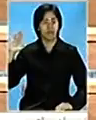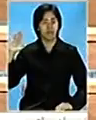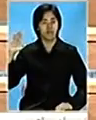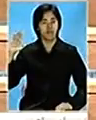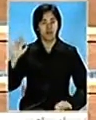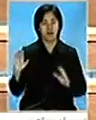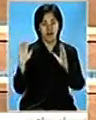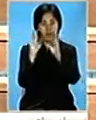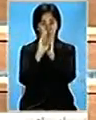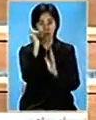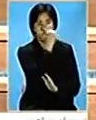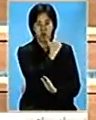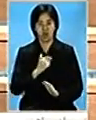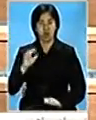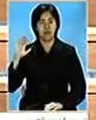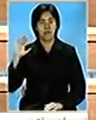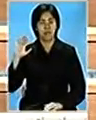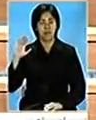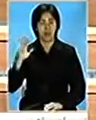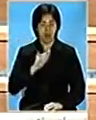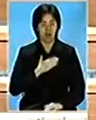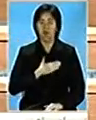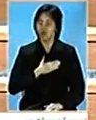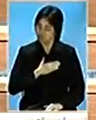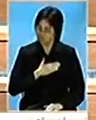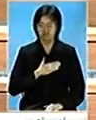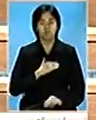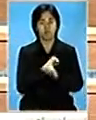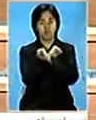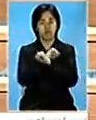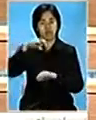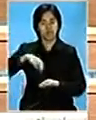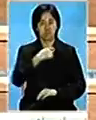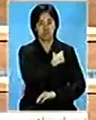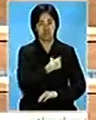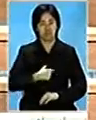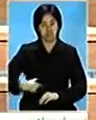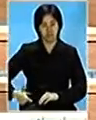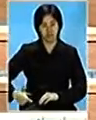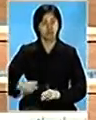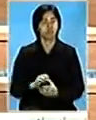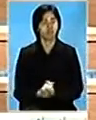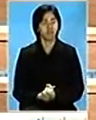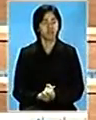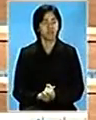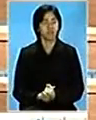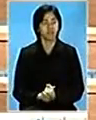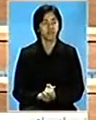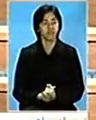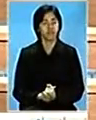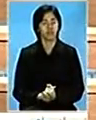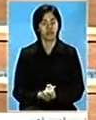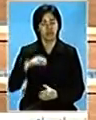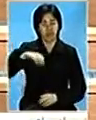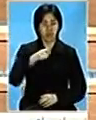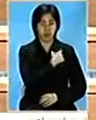พระบรมสาธิตลักษณ์ว่าจะจงรักภักดีต่อสถาบันพระมหากษัตริย์และแน่นอนครับไม่ใช่เป็นสถาบัน